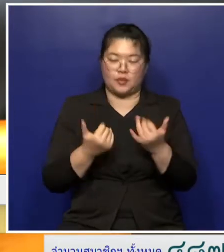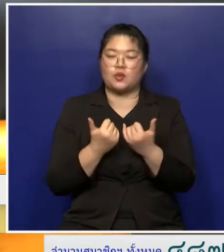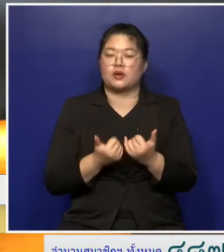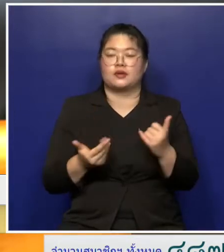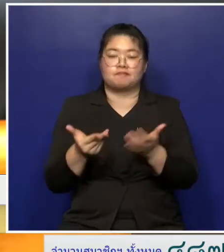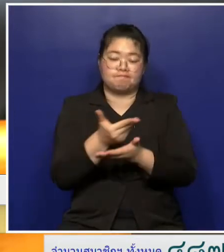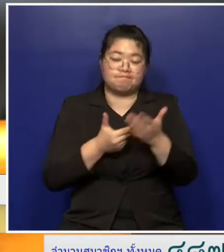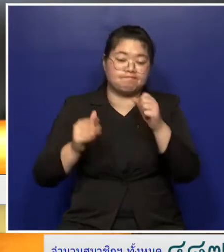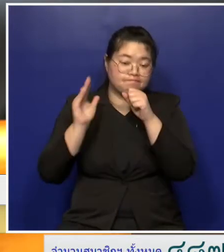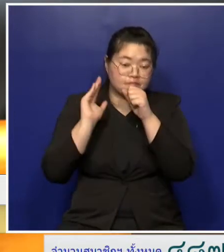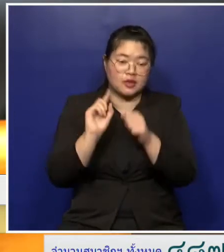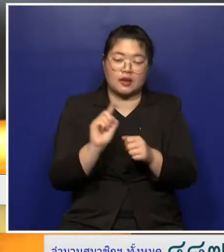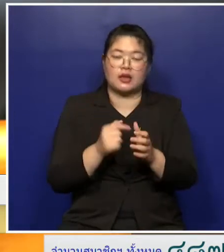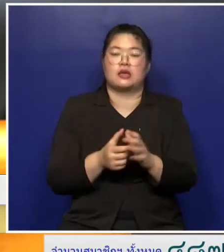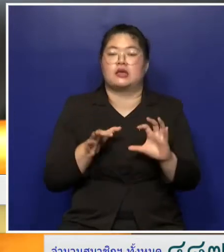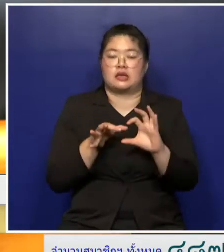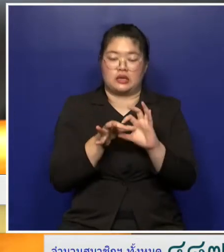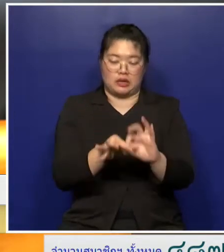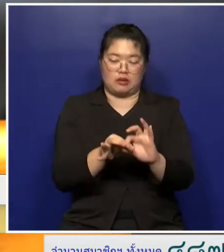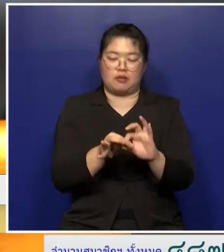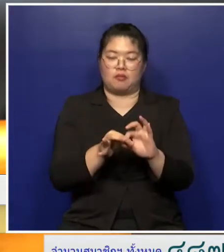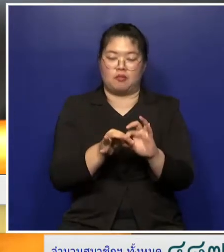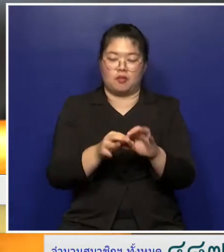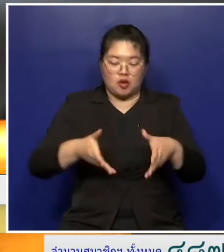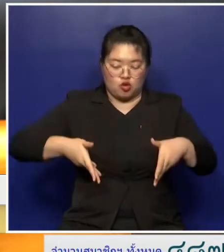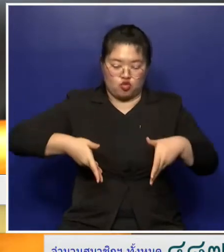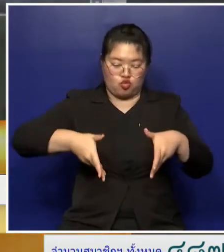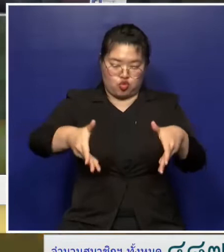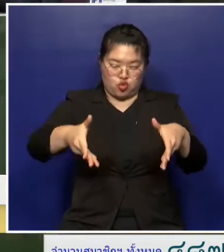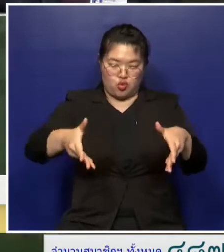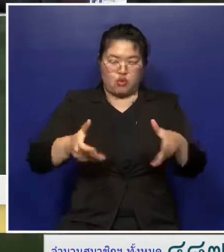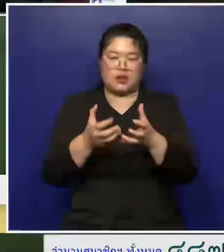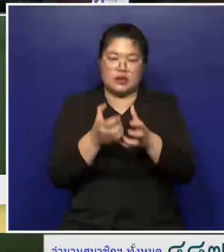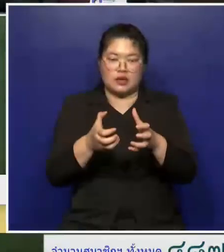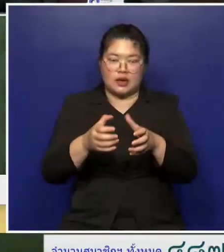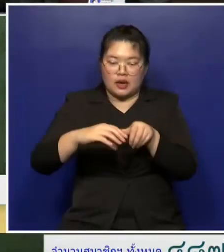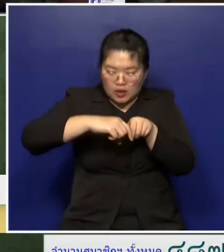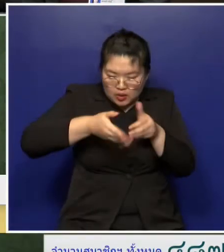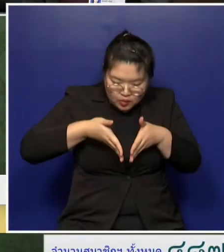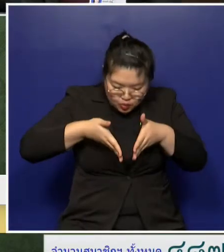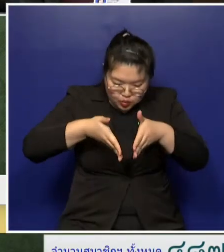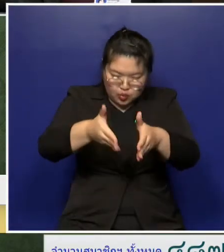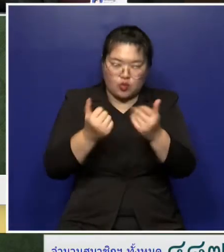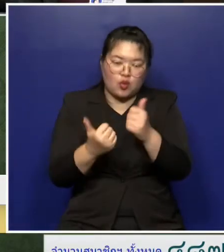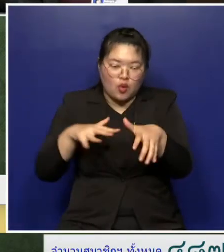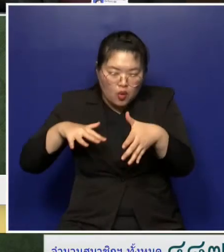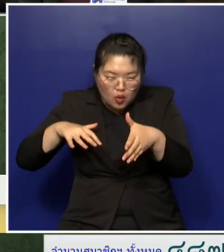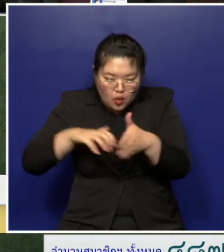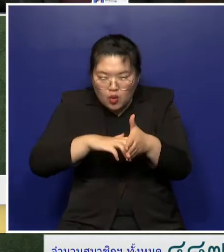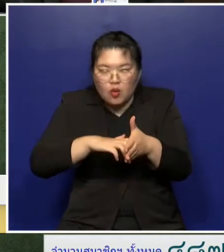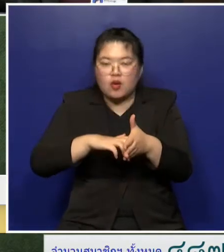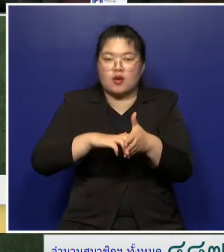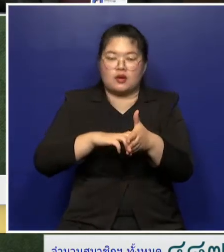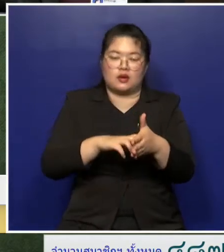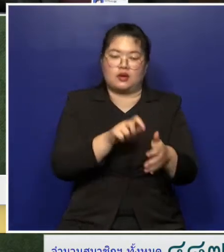รอกัแทนประทาน เรื่องอุบัรเหตุจากการชนแทง Barrier Concreteบริเวณถนนสารยาบางภาษี ตั้งแต่อำเภผู้ทุกมนทนจน